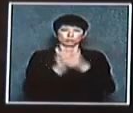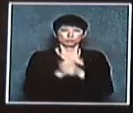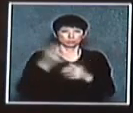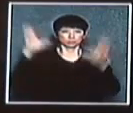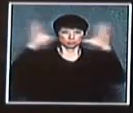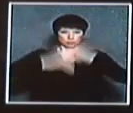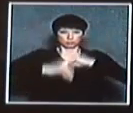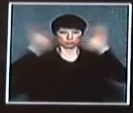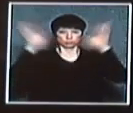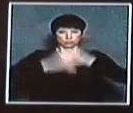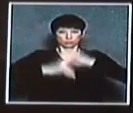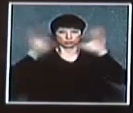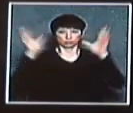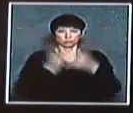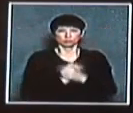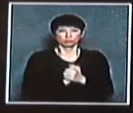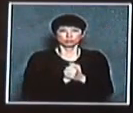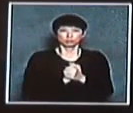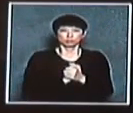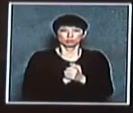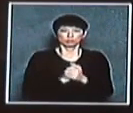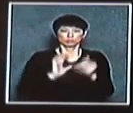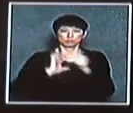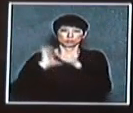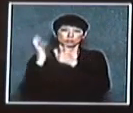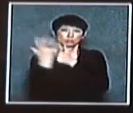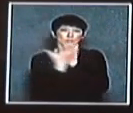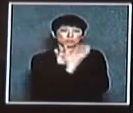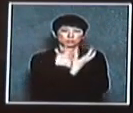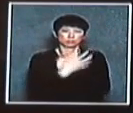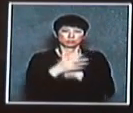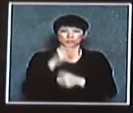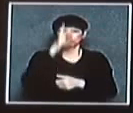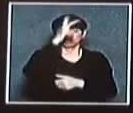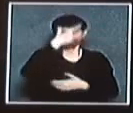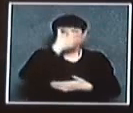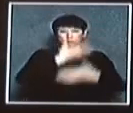继夜、夜以继日包围政府总部，要求撤回国民教育。